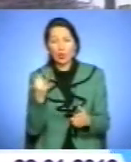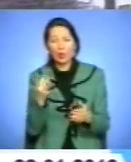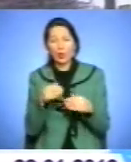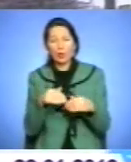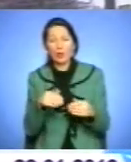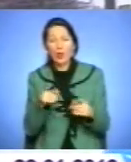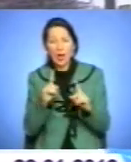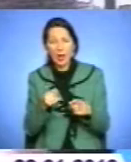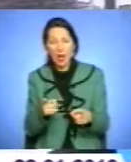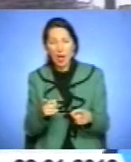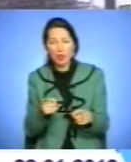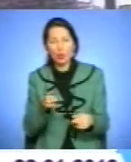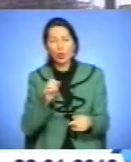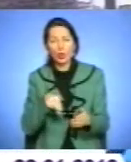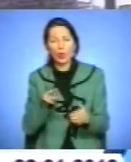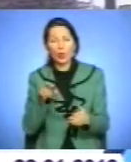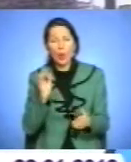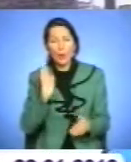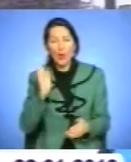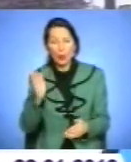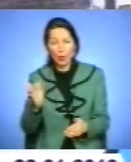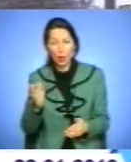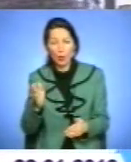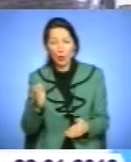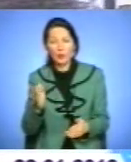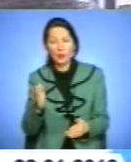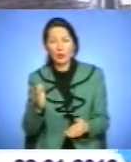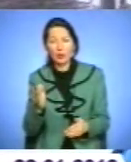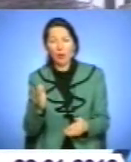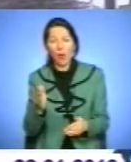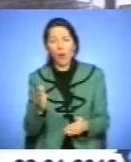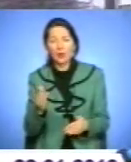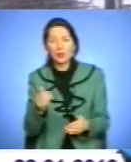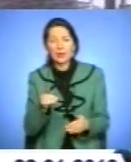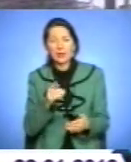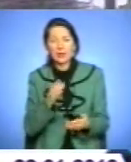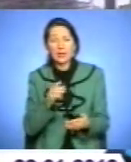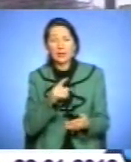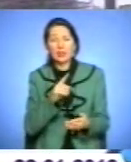нинішньої, реальної, і до майбутнього. Запорукою нашої соборності є